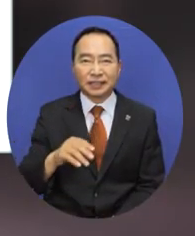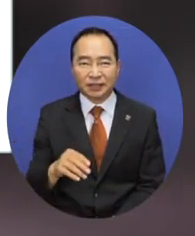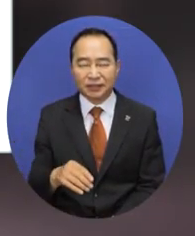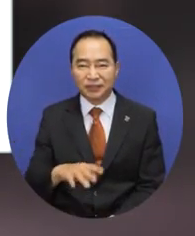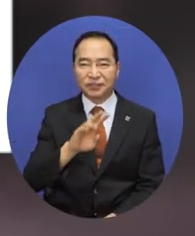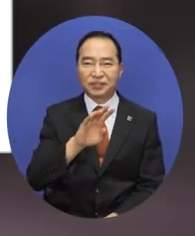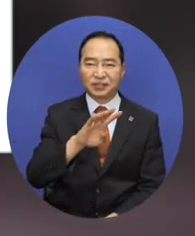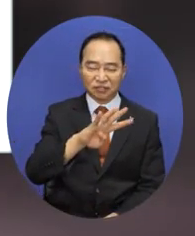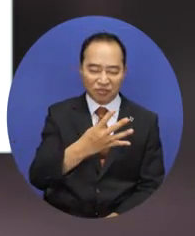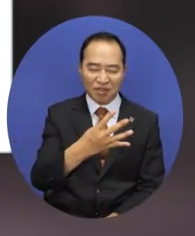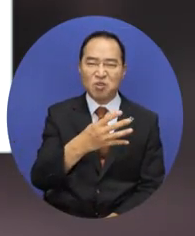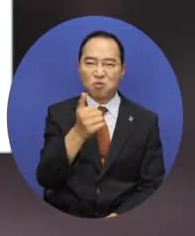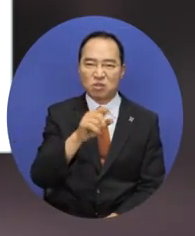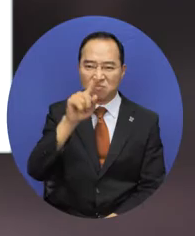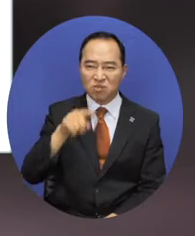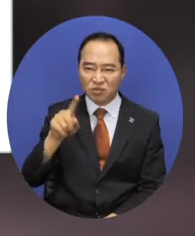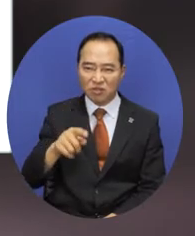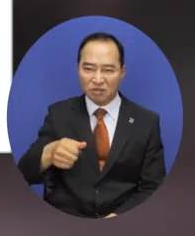405 volts.